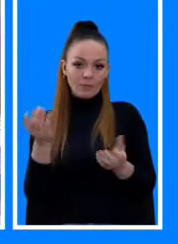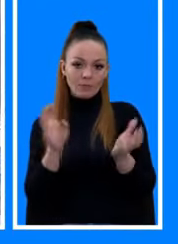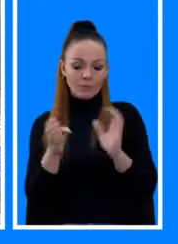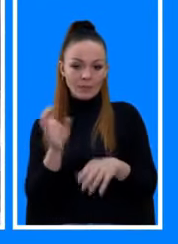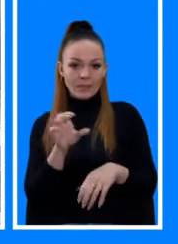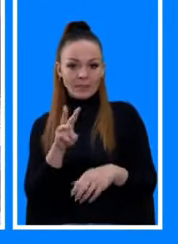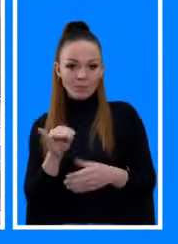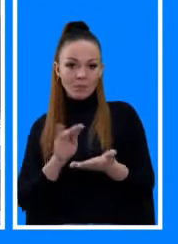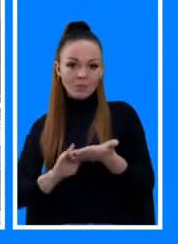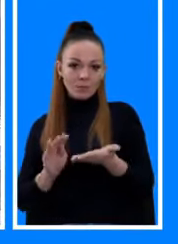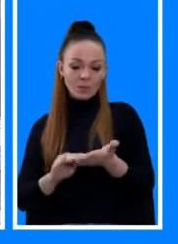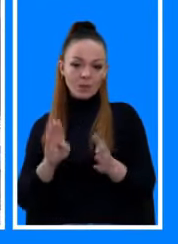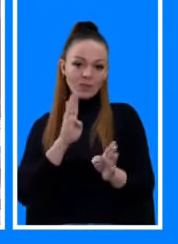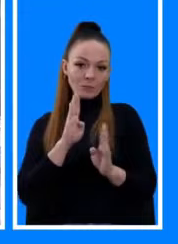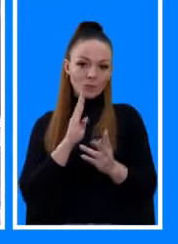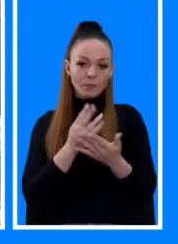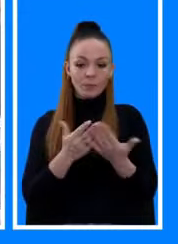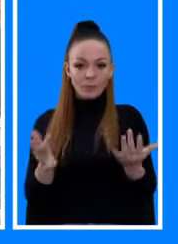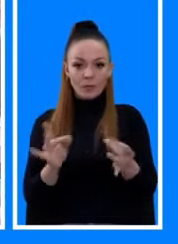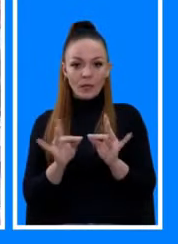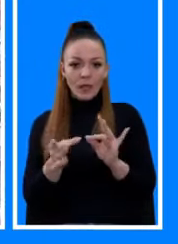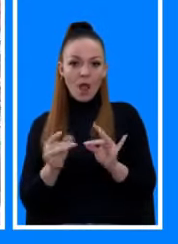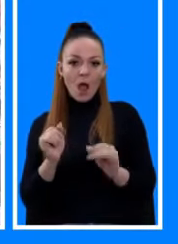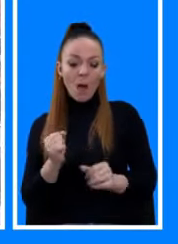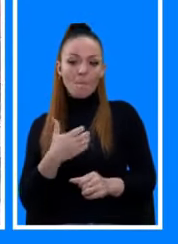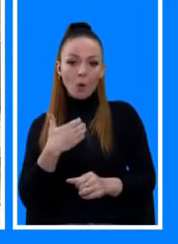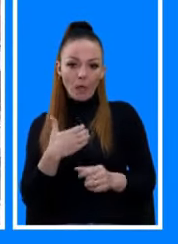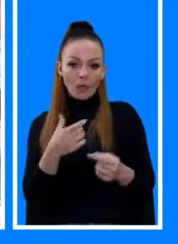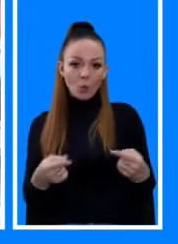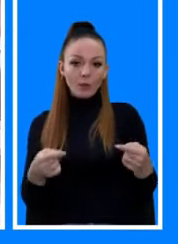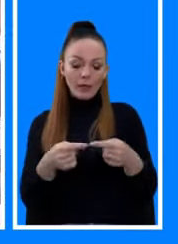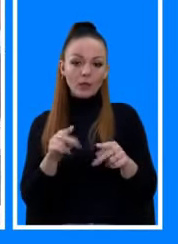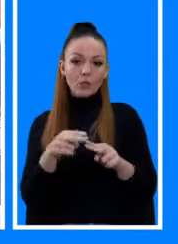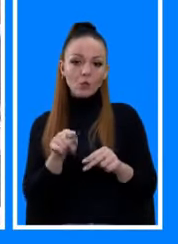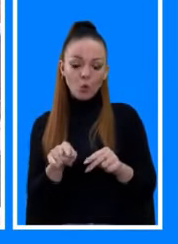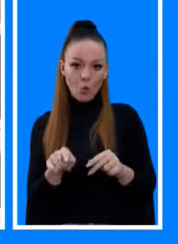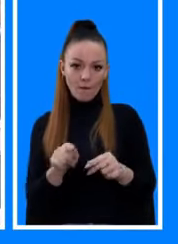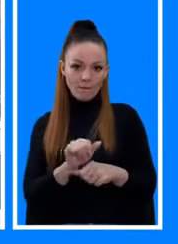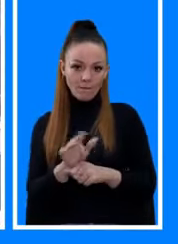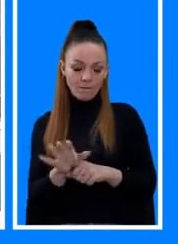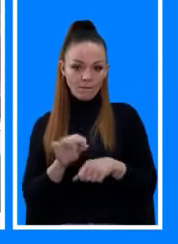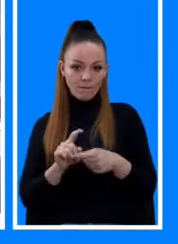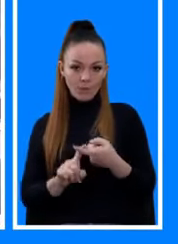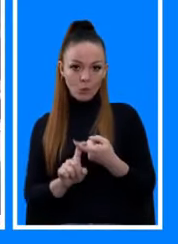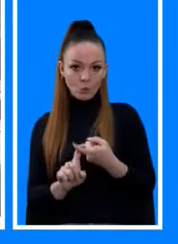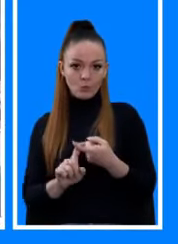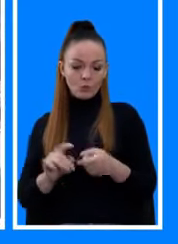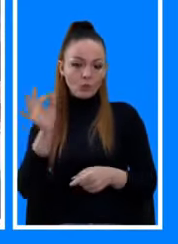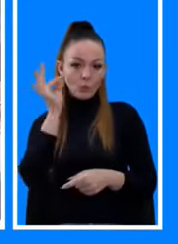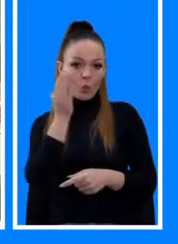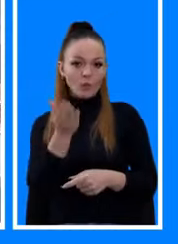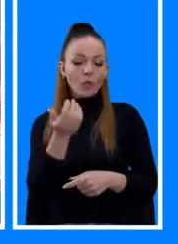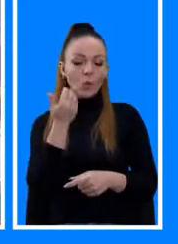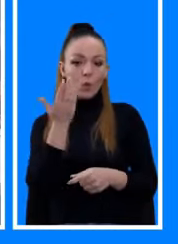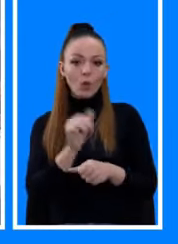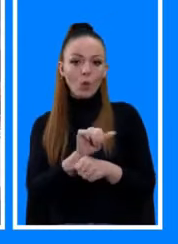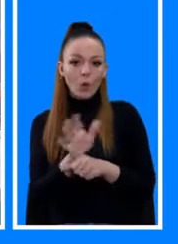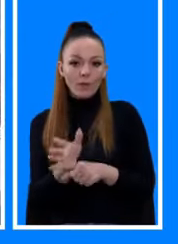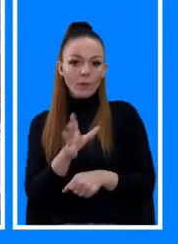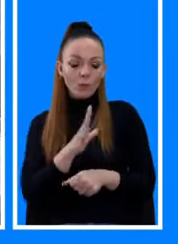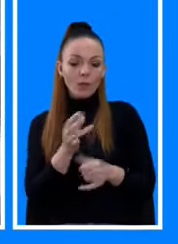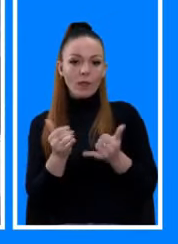інформації, в соцмережах, а боялися конкретно цього вірусу. Згадайте, коли ковід був для